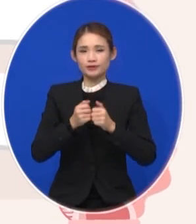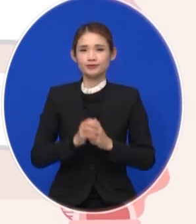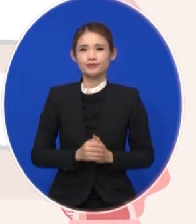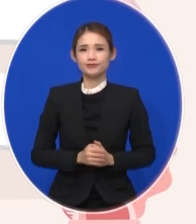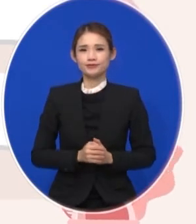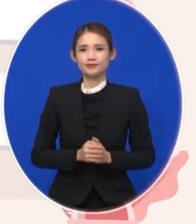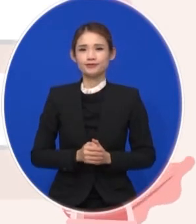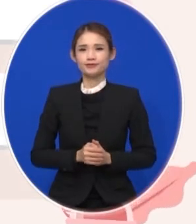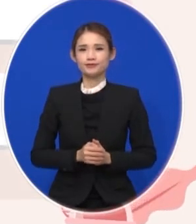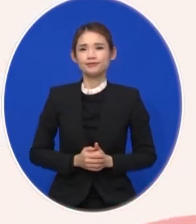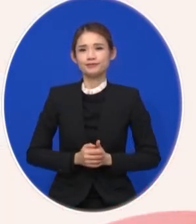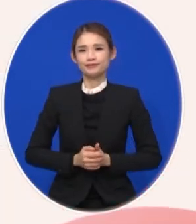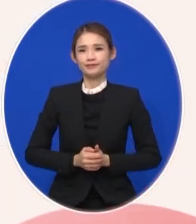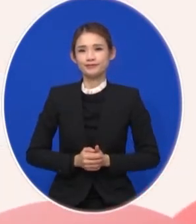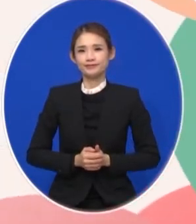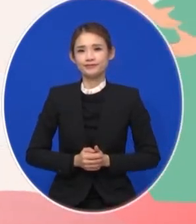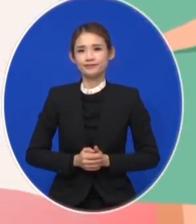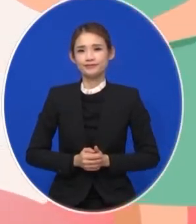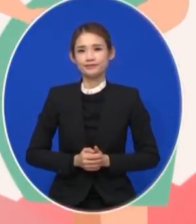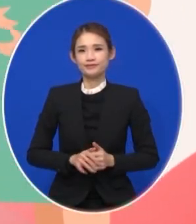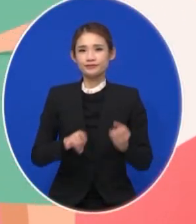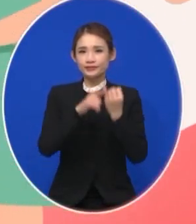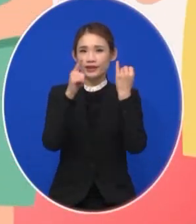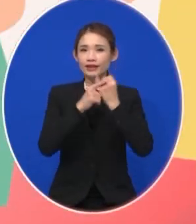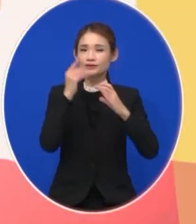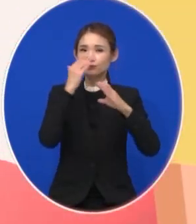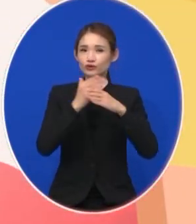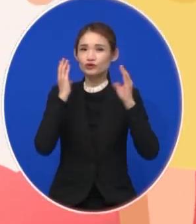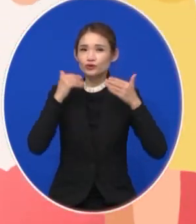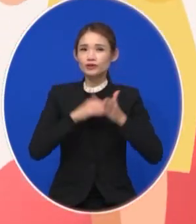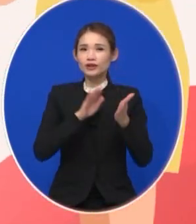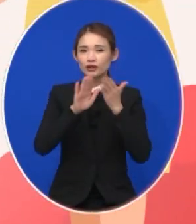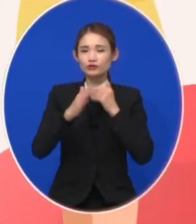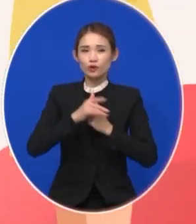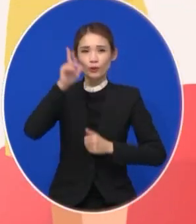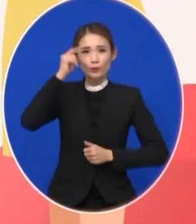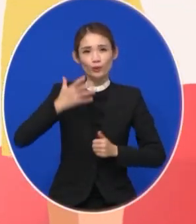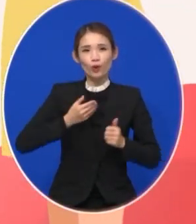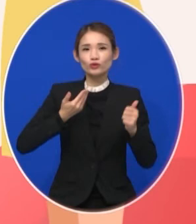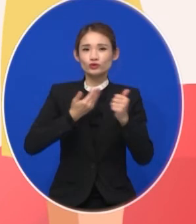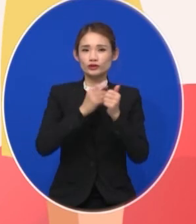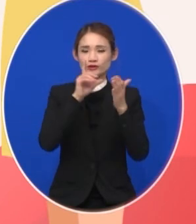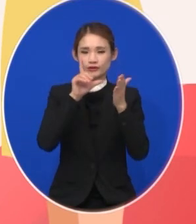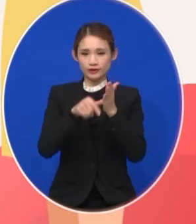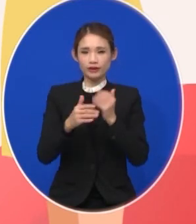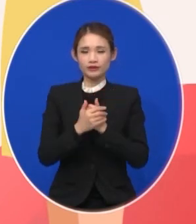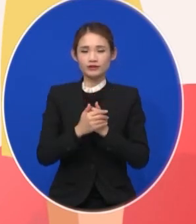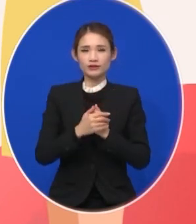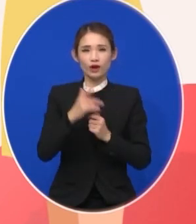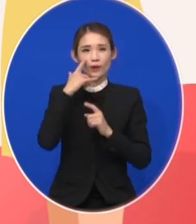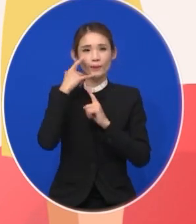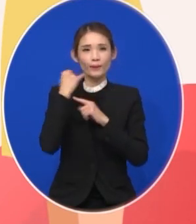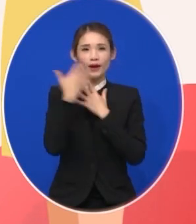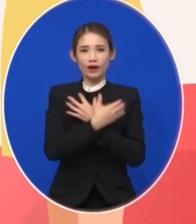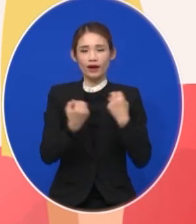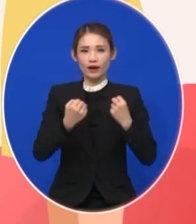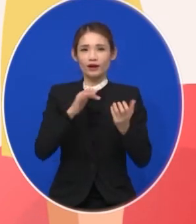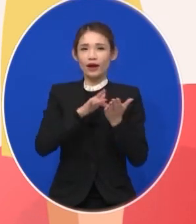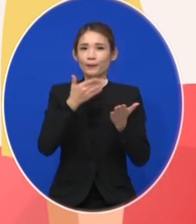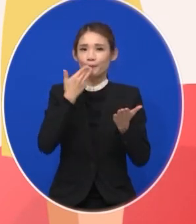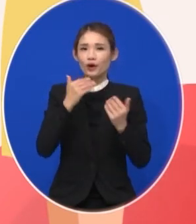의사와 상의해야 합니다. 임신 중이나 출산 후 모유 수유 중에 산모의 건강 관리를 위한 약물